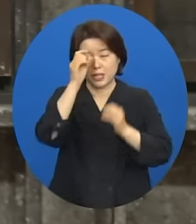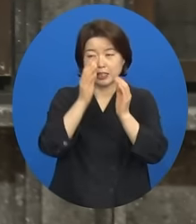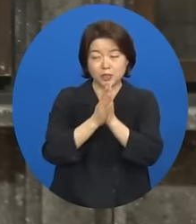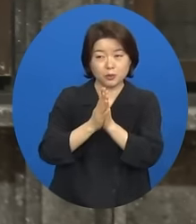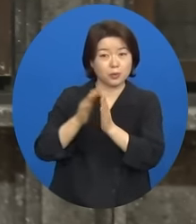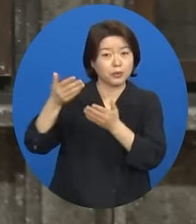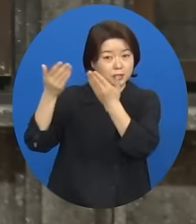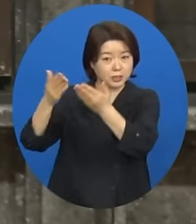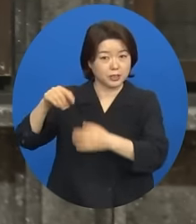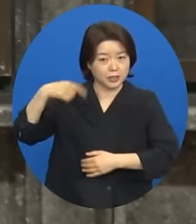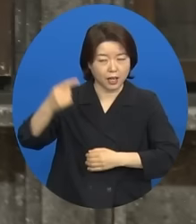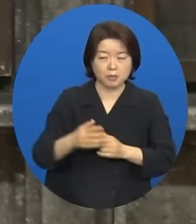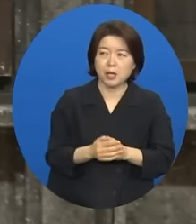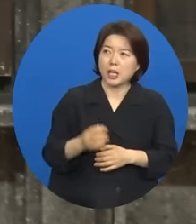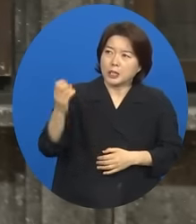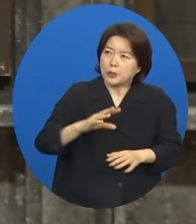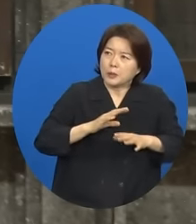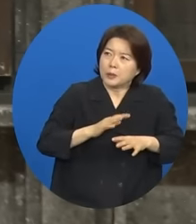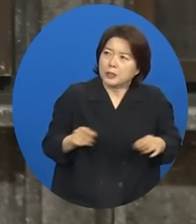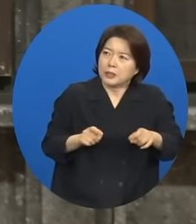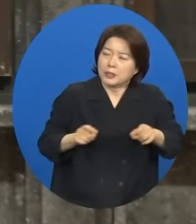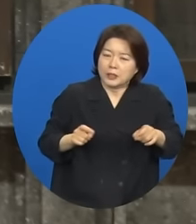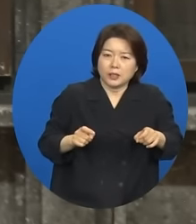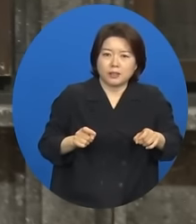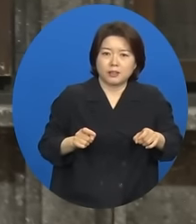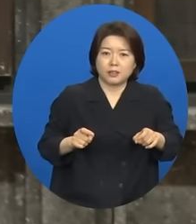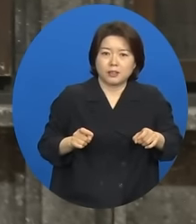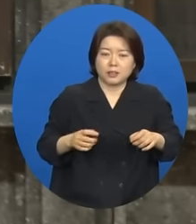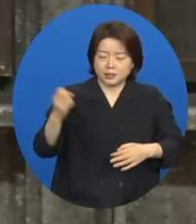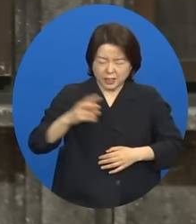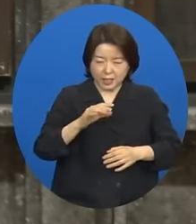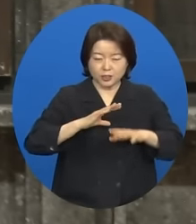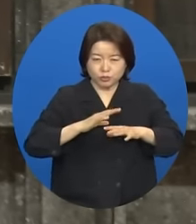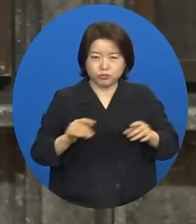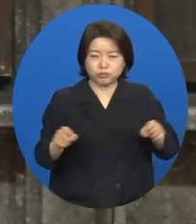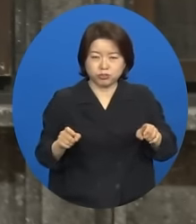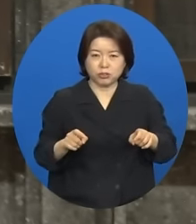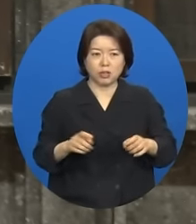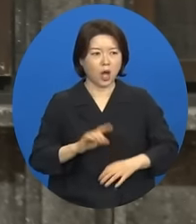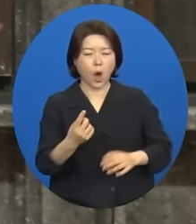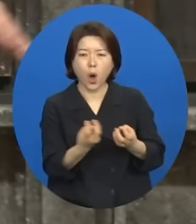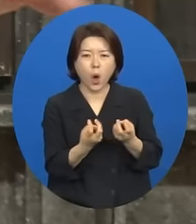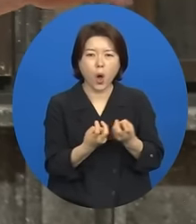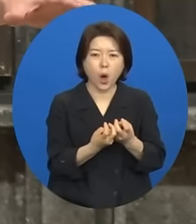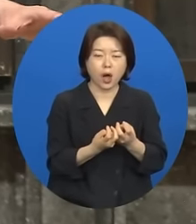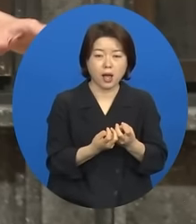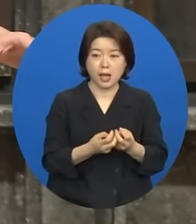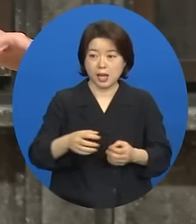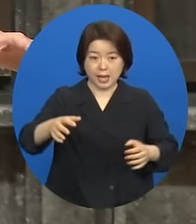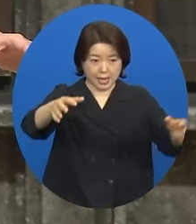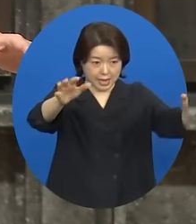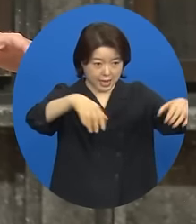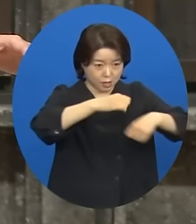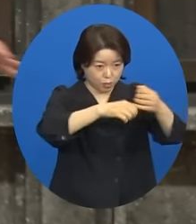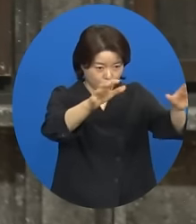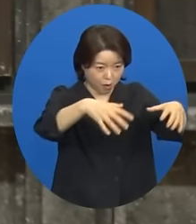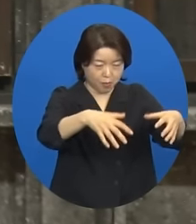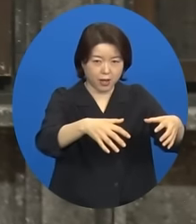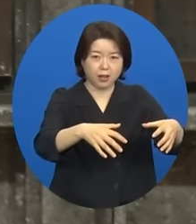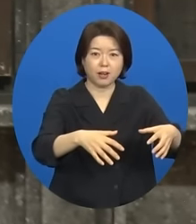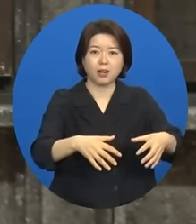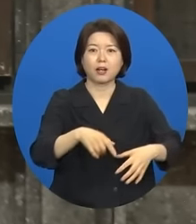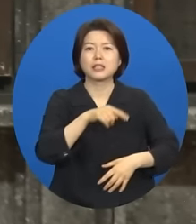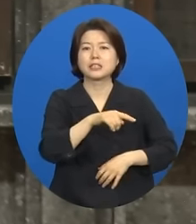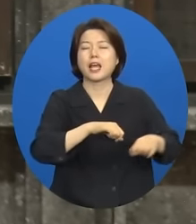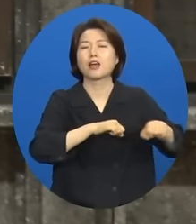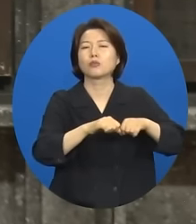다음에 두려워하고 있어요. 다시 두려워해서 아 이거 어떡하지? 야 동물도 다시 모아봐 이러고